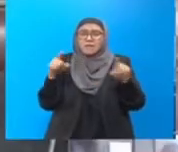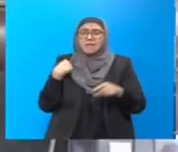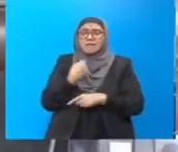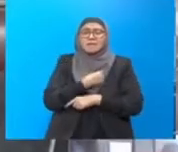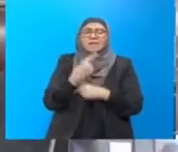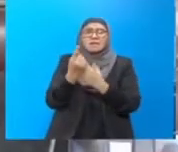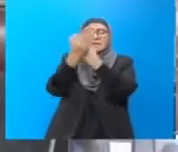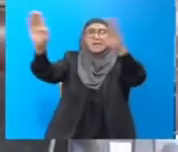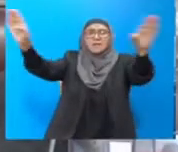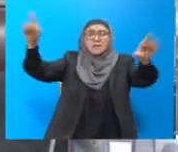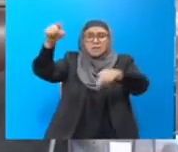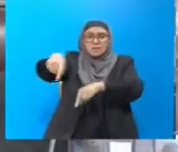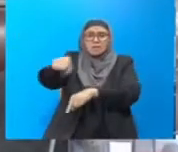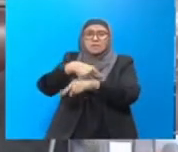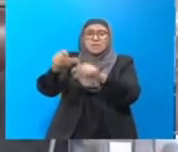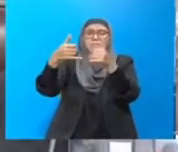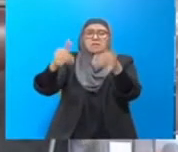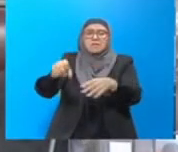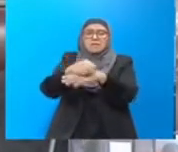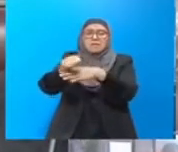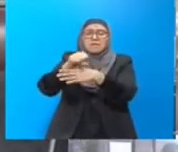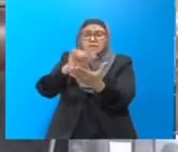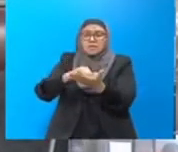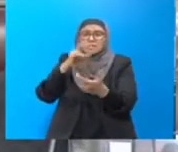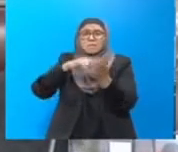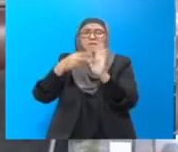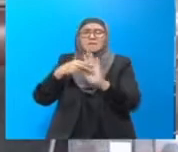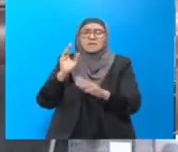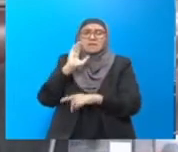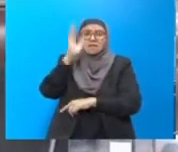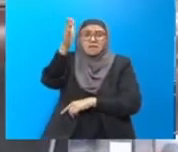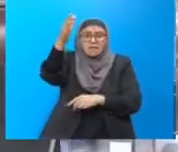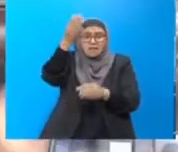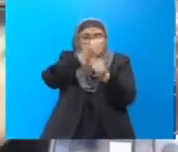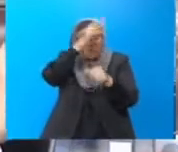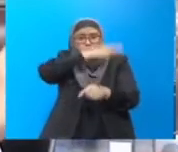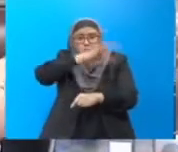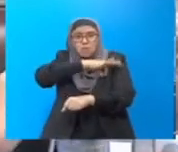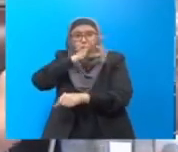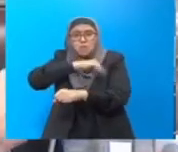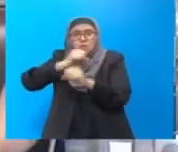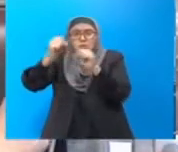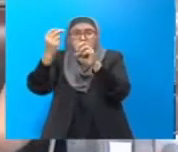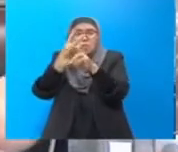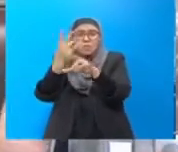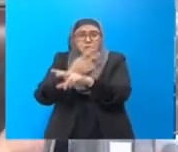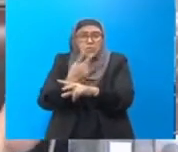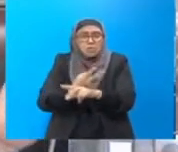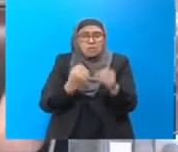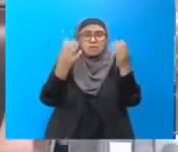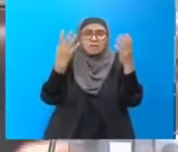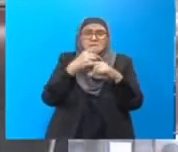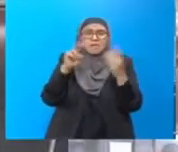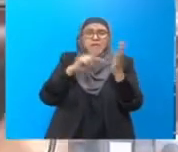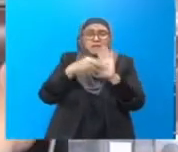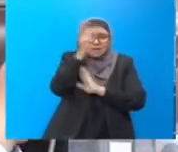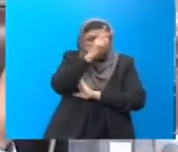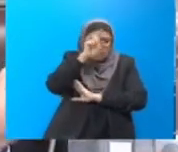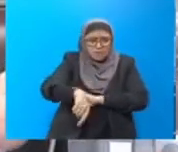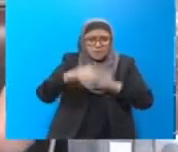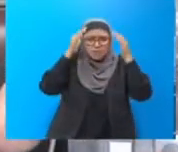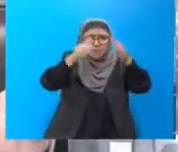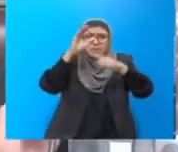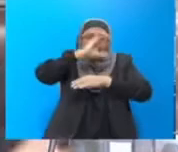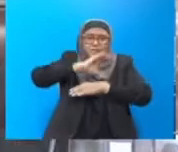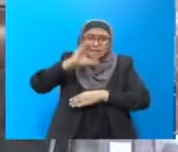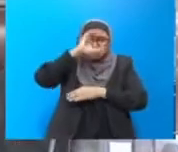pemain-pemain stock market mereka ini mendapat keuntungan yang berlipat ganda berjuta-juta sebab itu kerajaan mistis Falken mencari Sabtu